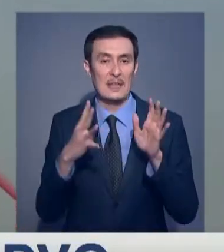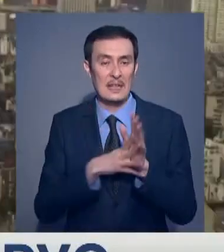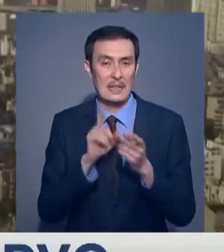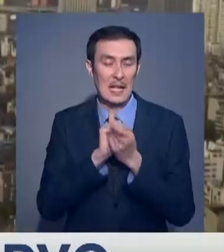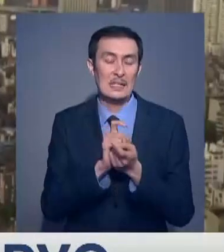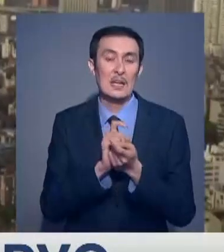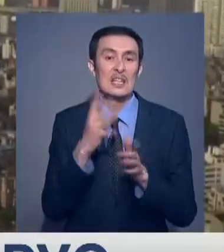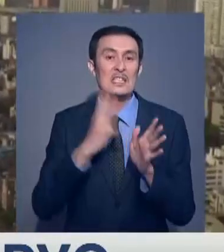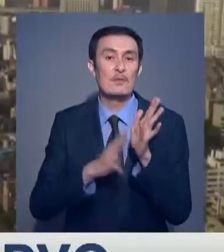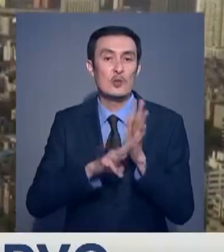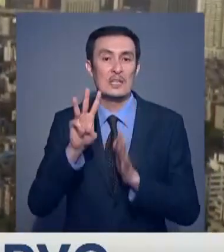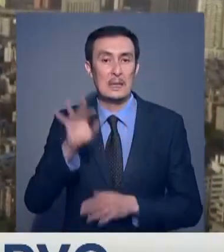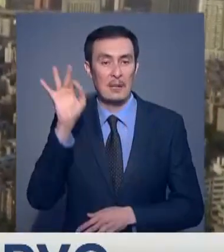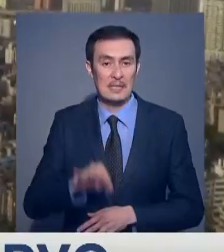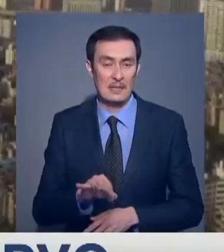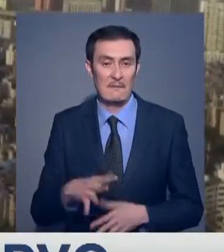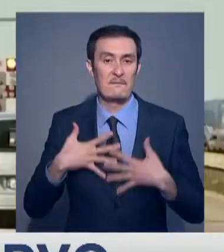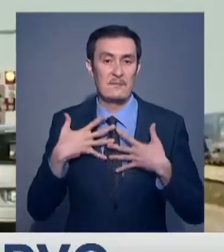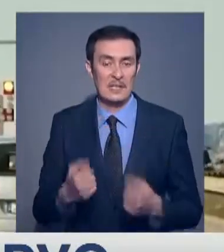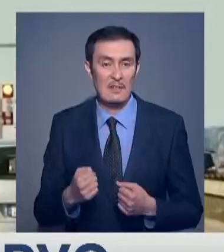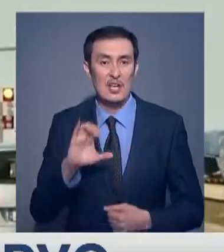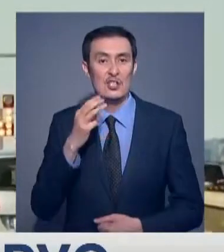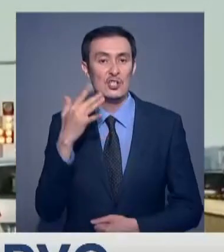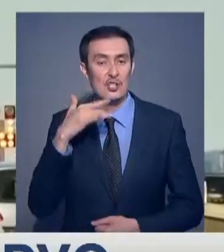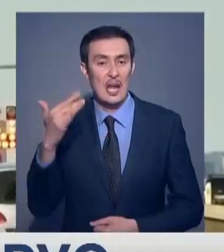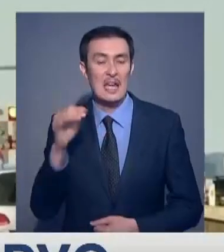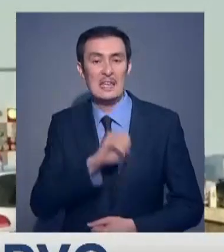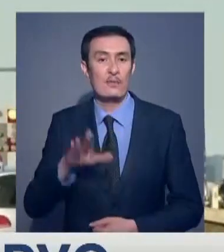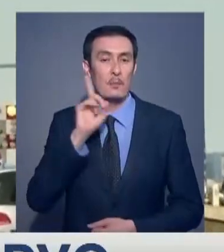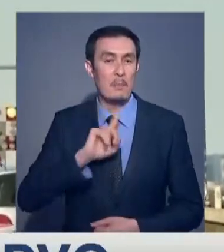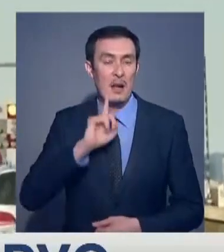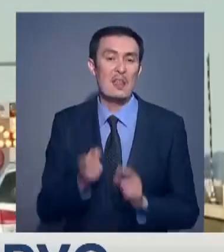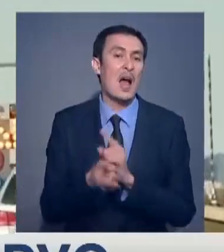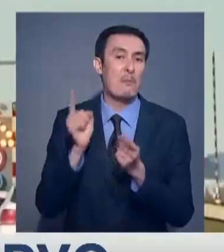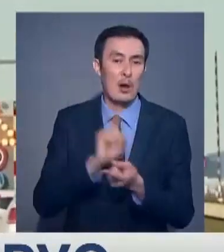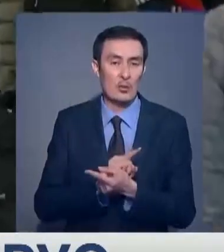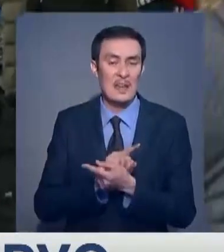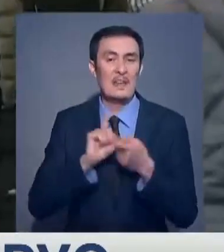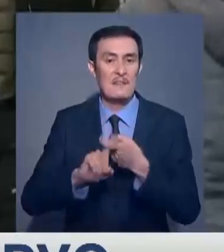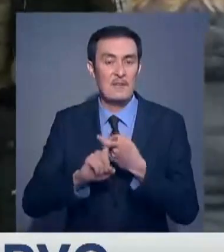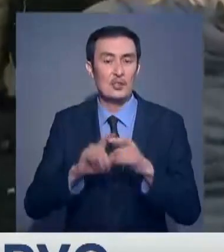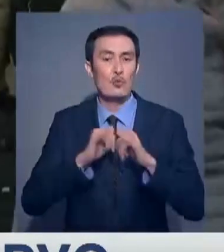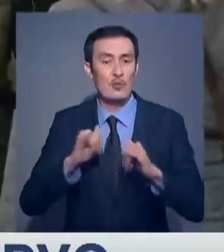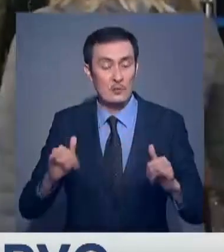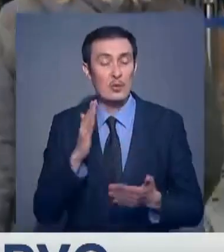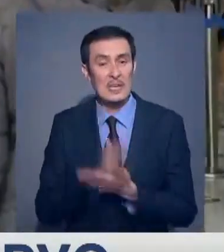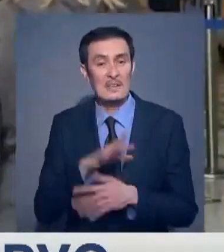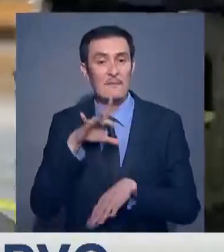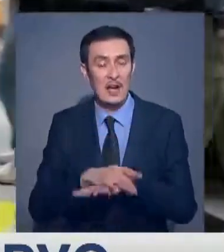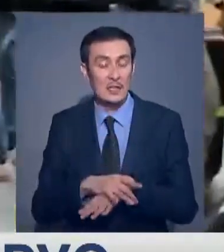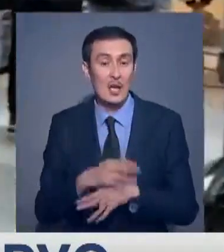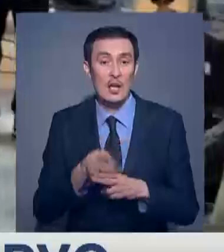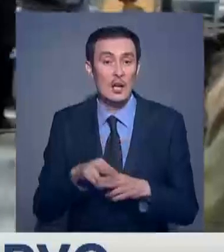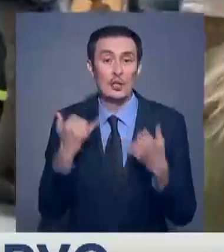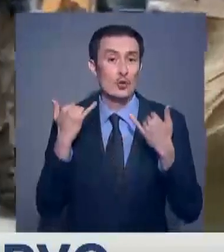справились 93% заразившихся. В США и Европе, напротив, инфекция набирает обороты. Впрочем, есть случаи, которые по-другому